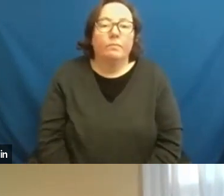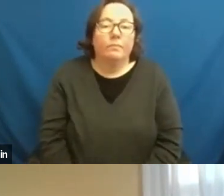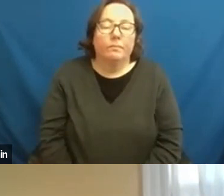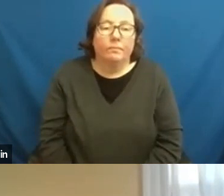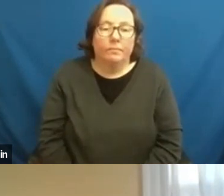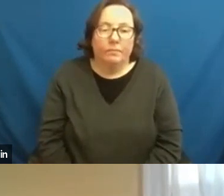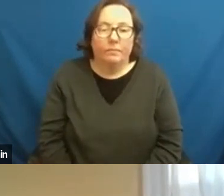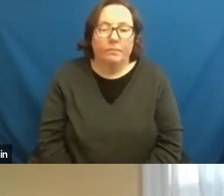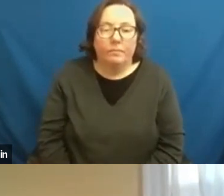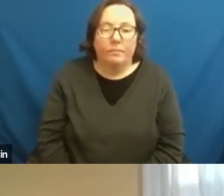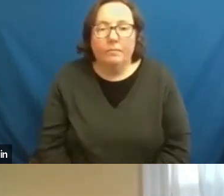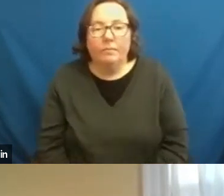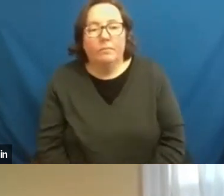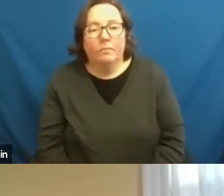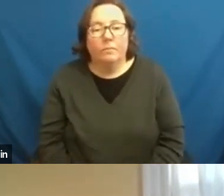على تطبيق زوم،